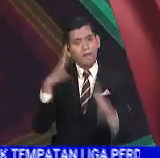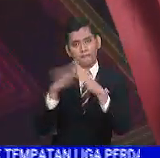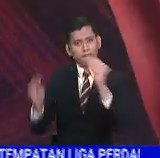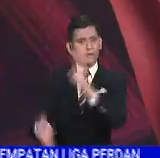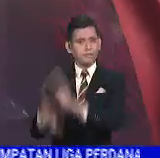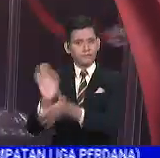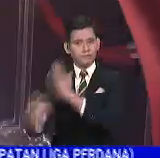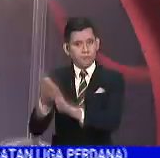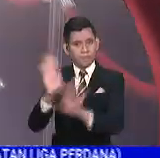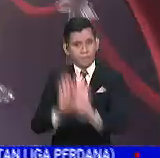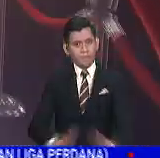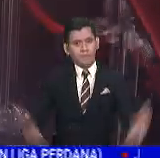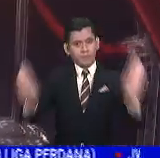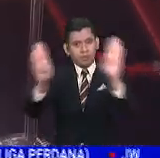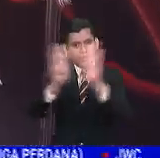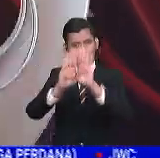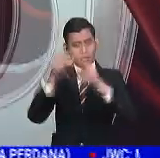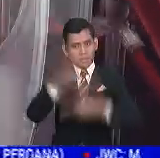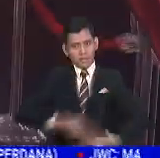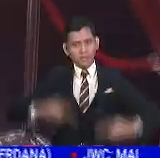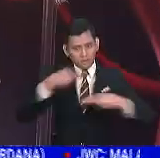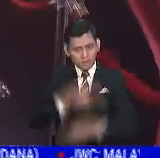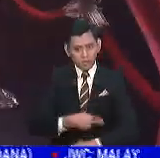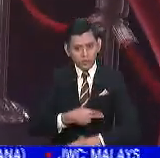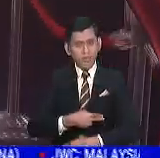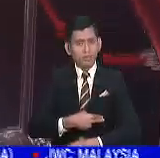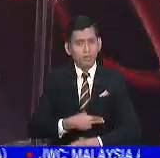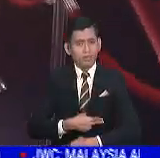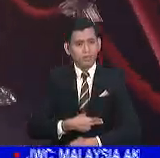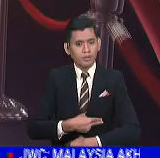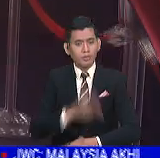saja perkongsian untuk minggu ini. Informasi hiburan kami sajikan,